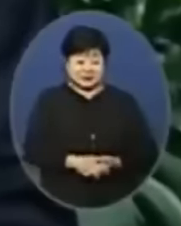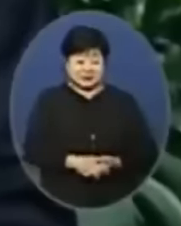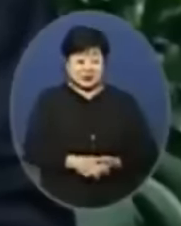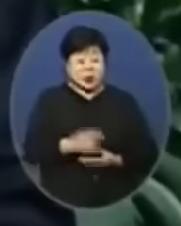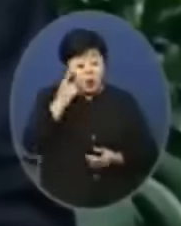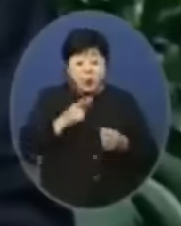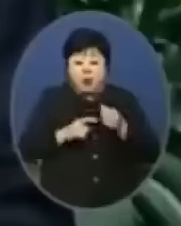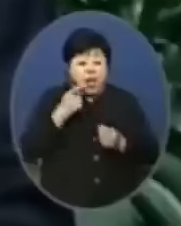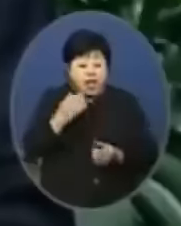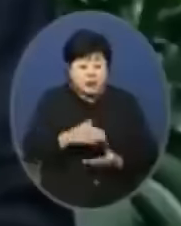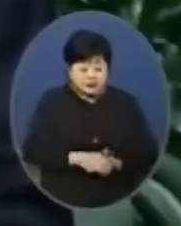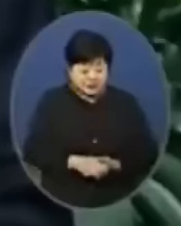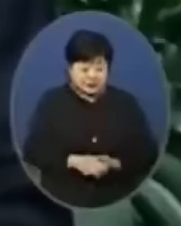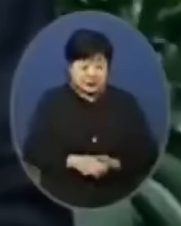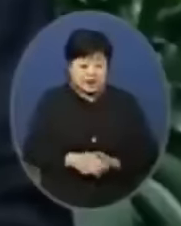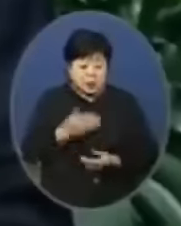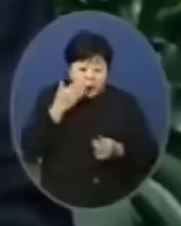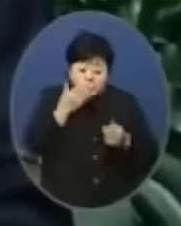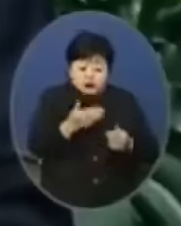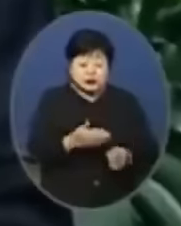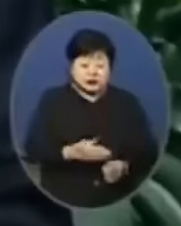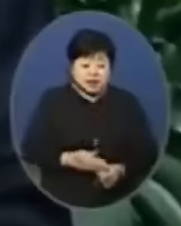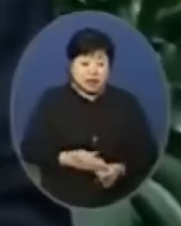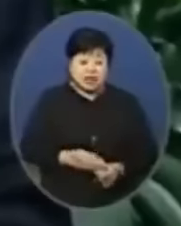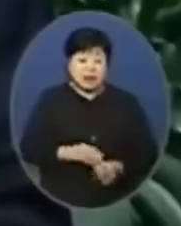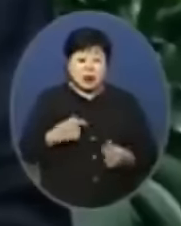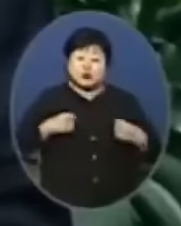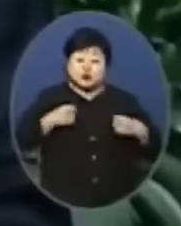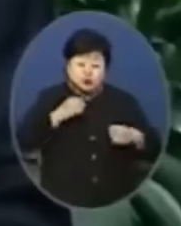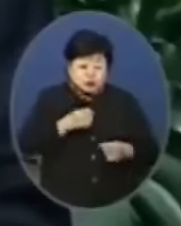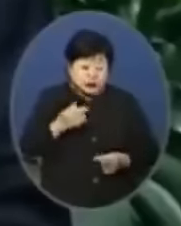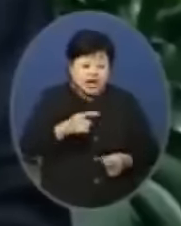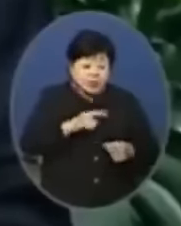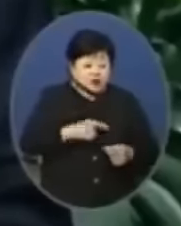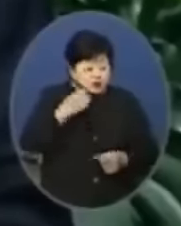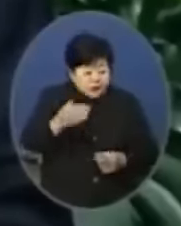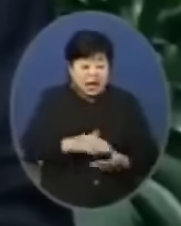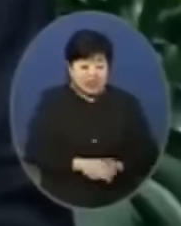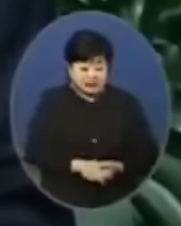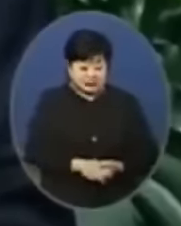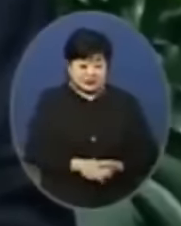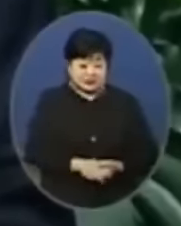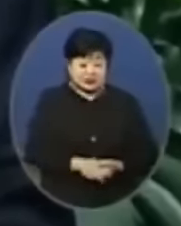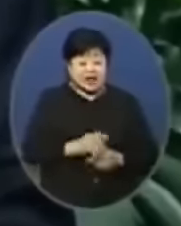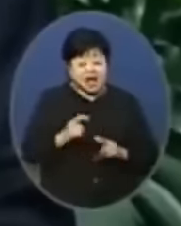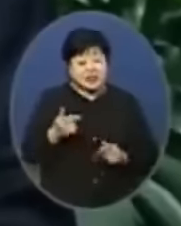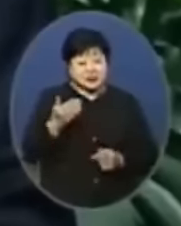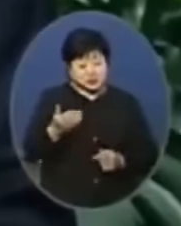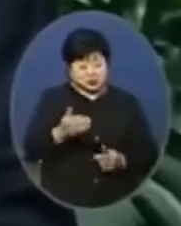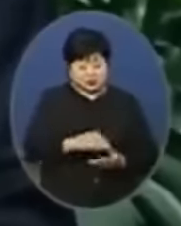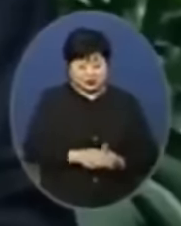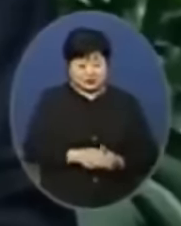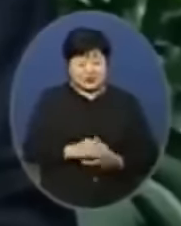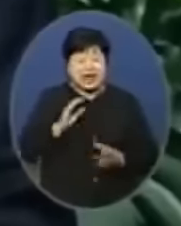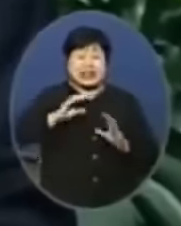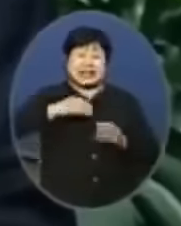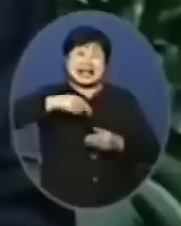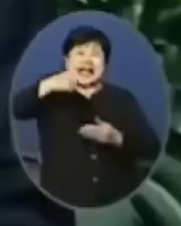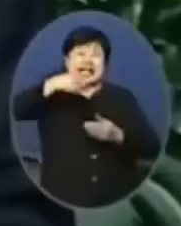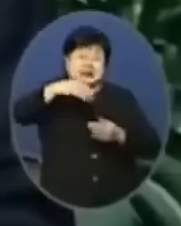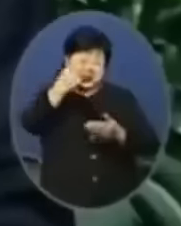교회는 왜 나가요? 밥을 줍니까? 옷을 줍니까? 떡을 줍니까? 그런 건 안 주지만 천당하기